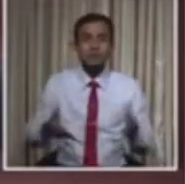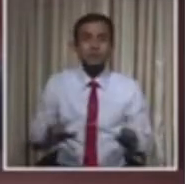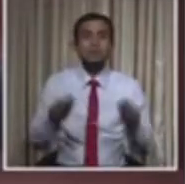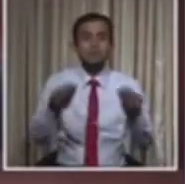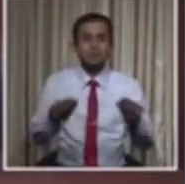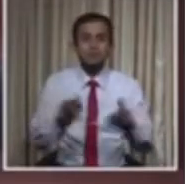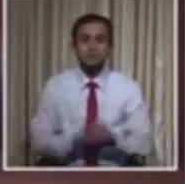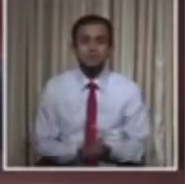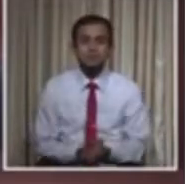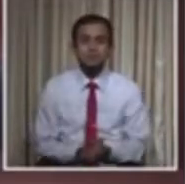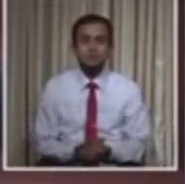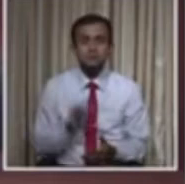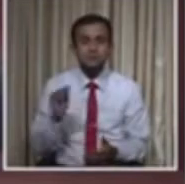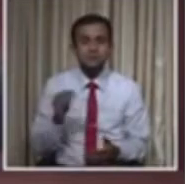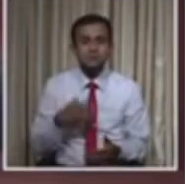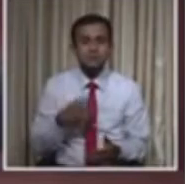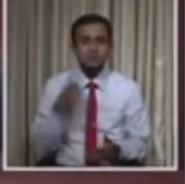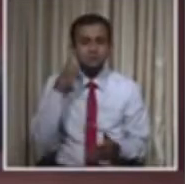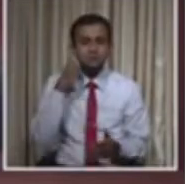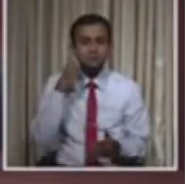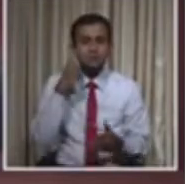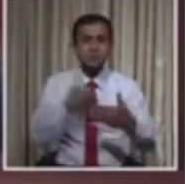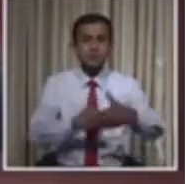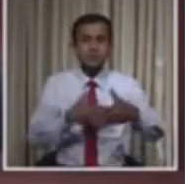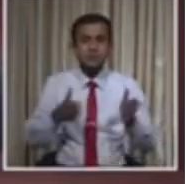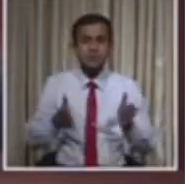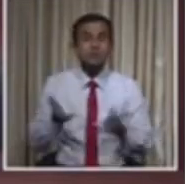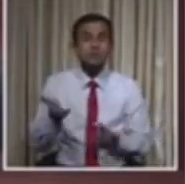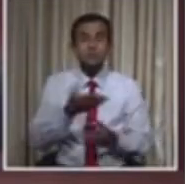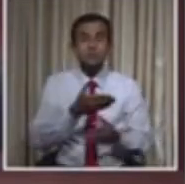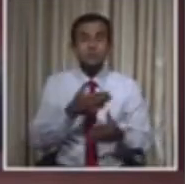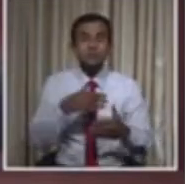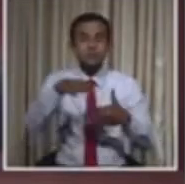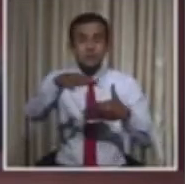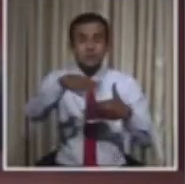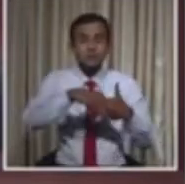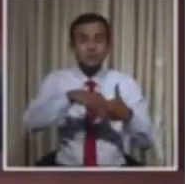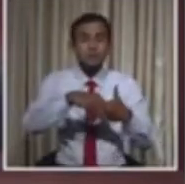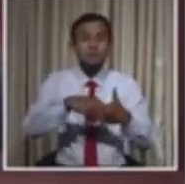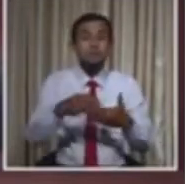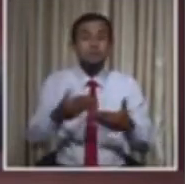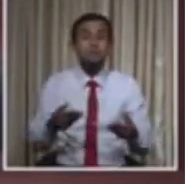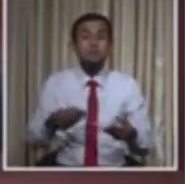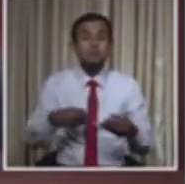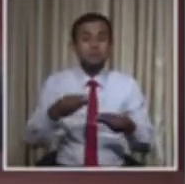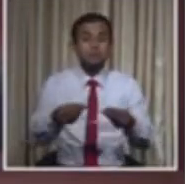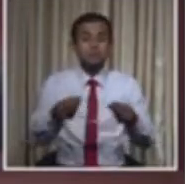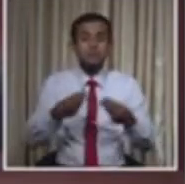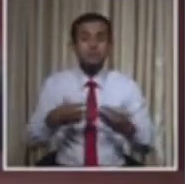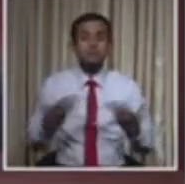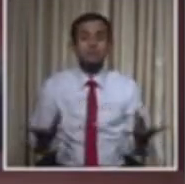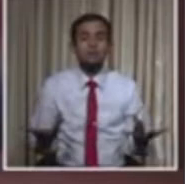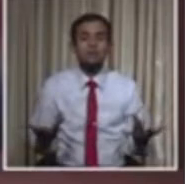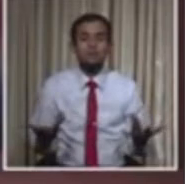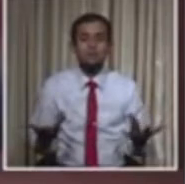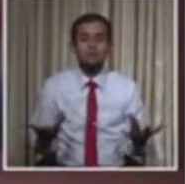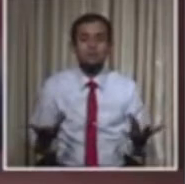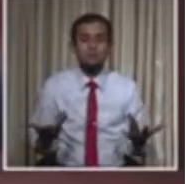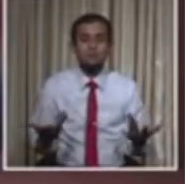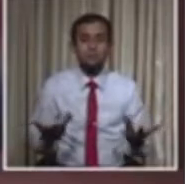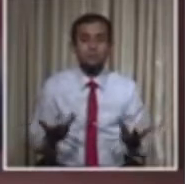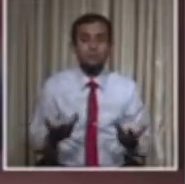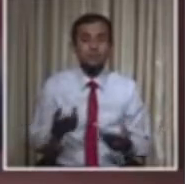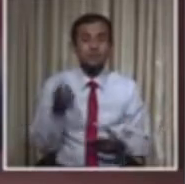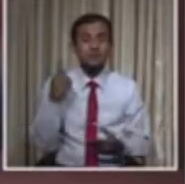බව නමුත් මා දන්නා පරිදි කැබිනට් මණ්ඩලයට ඇමුණුමක් ලෙස හෝ මෙම කැබිනට් පත්‍රිකාව ඉදිරිපත් වෙලා නැහැ ඒ වගේම එදින්දා